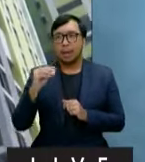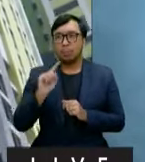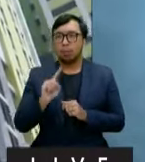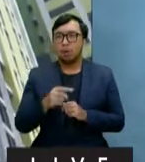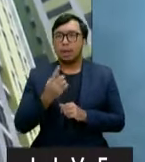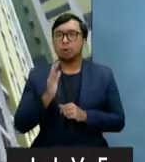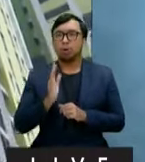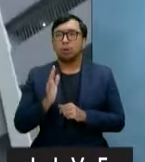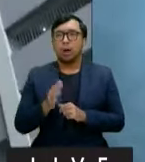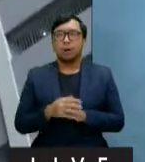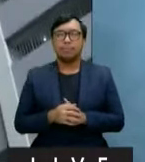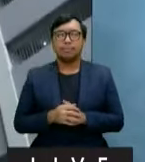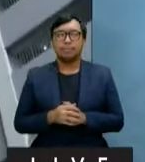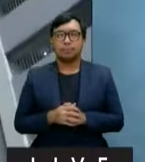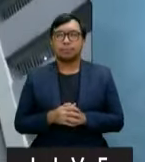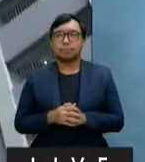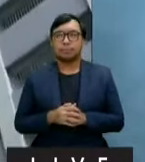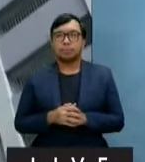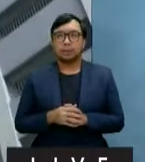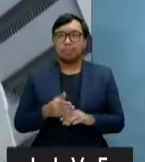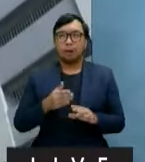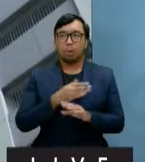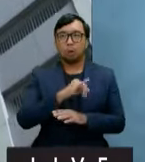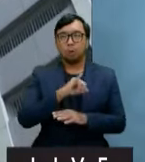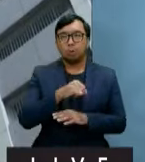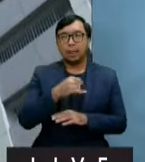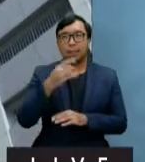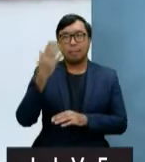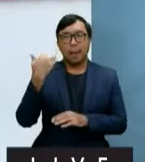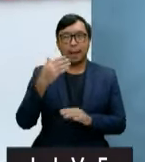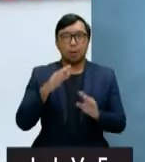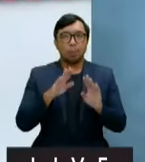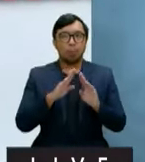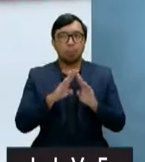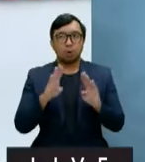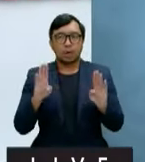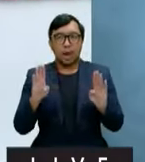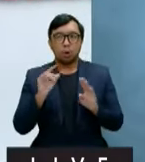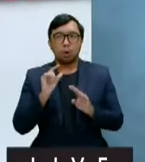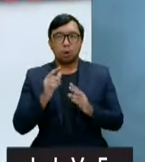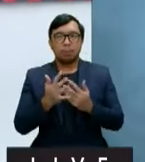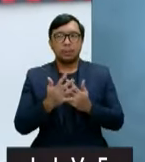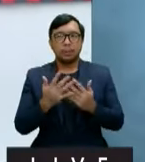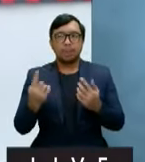Jumat tadi, begitu ya, pada hari Jumat kemarin open house telah dilakukan oleh pengelola unit